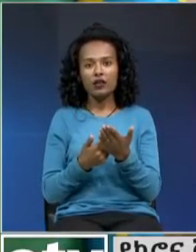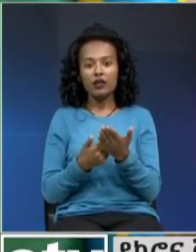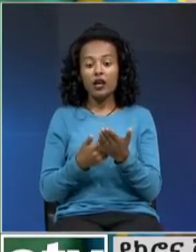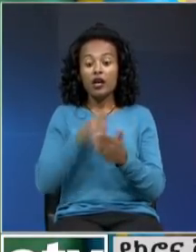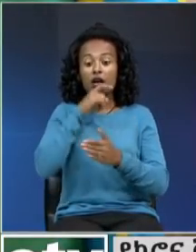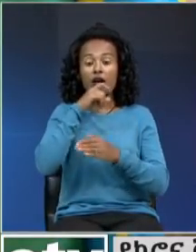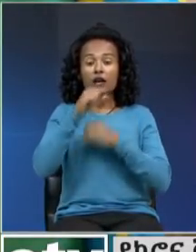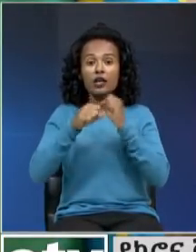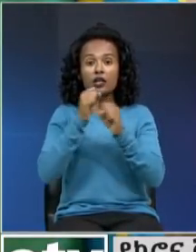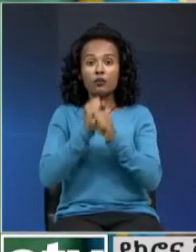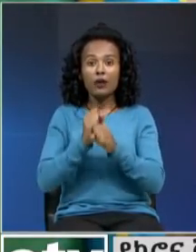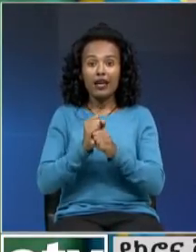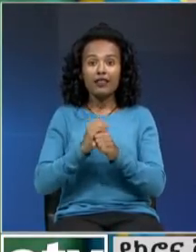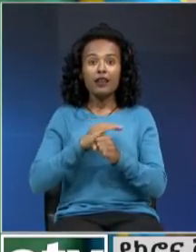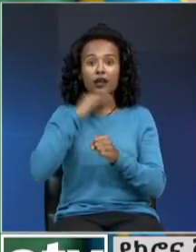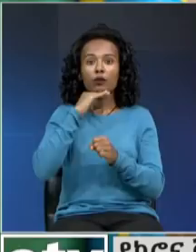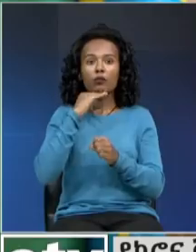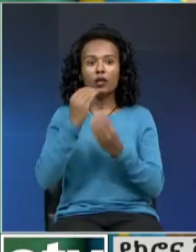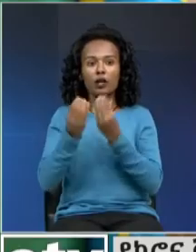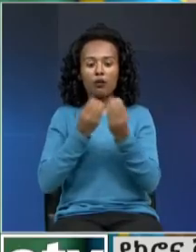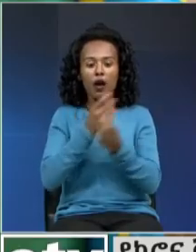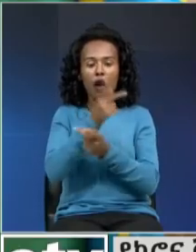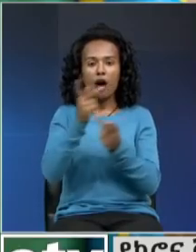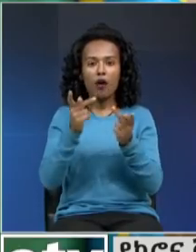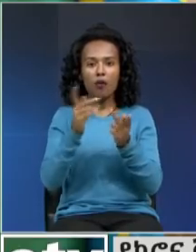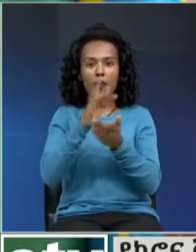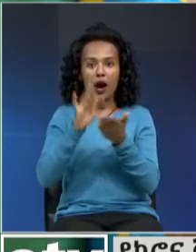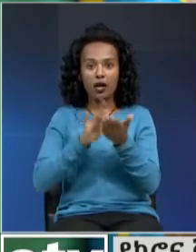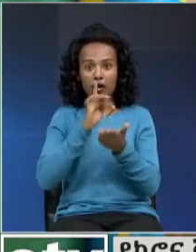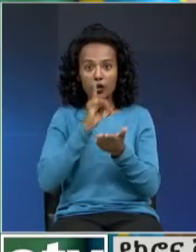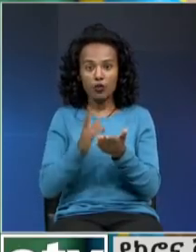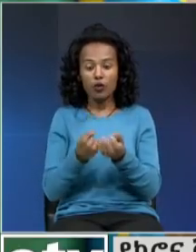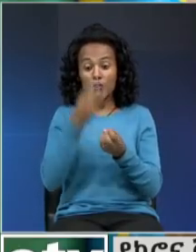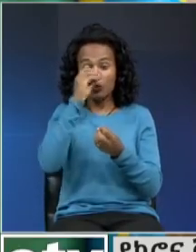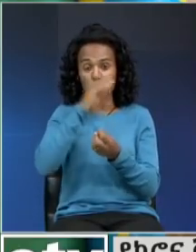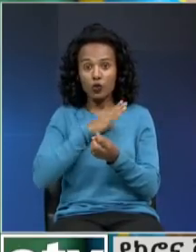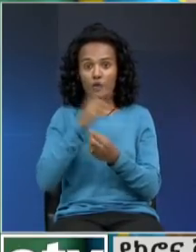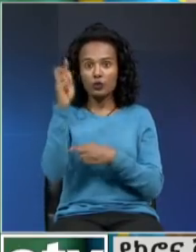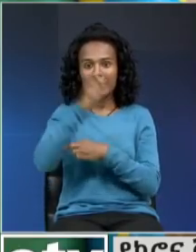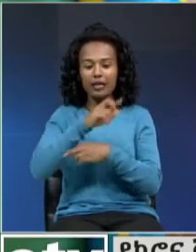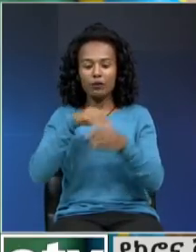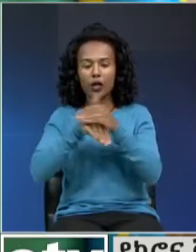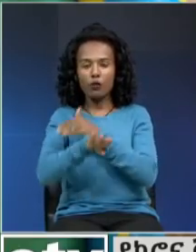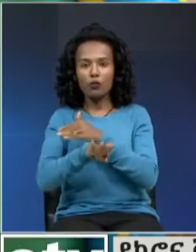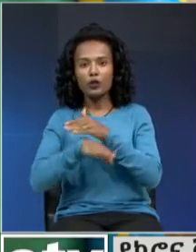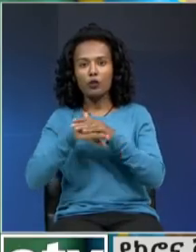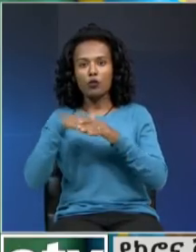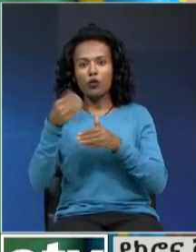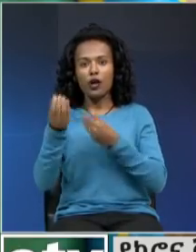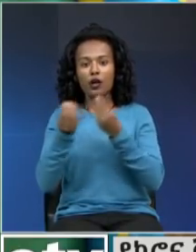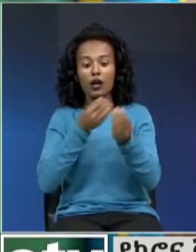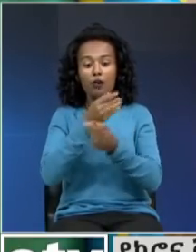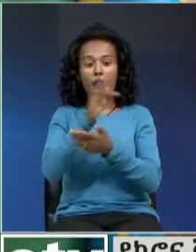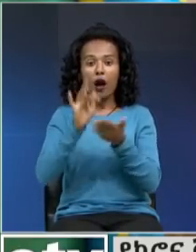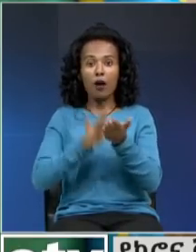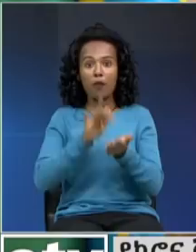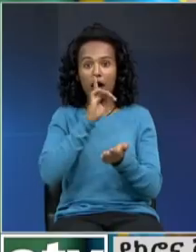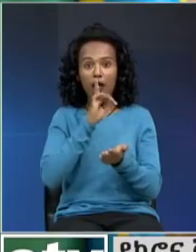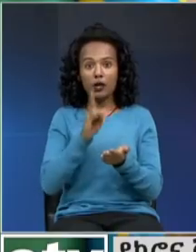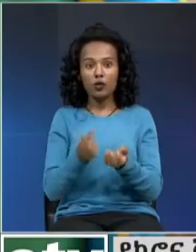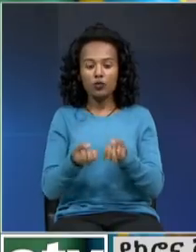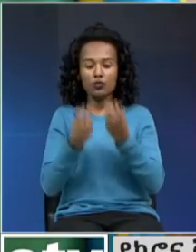እድሜ ጠገብ የገበያ ማዕከል ነው። ብዙ ሰዎች በቀን የሚገቡበት የሚወጣ የገበያ ማዕከል ነው።